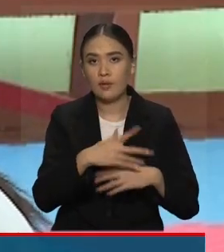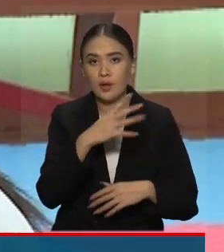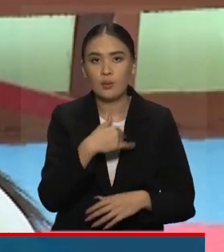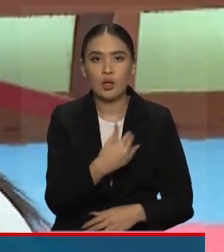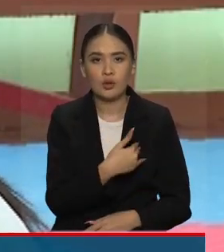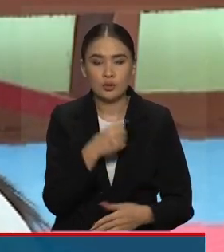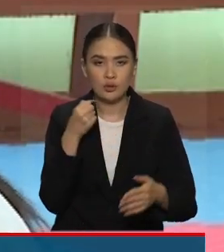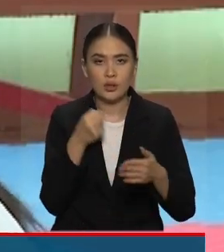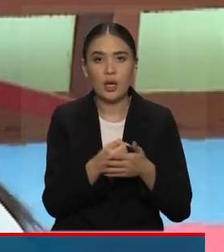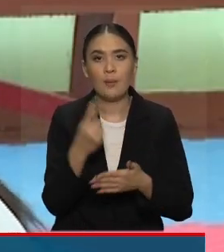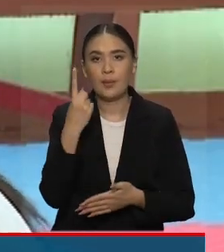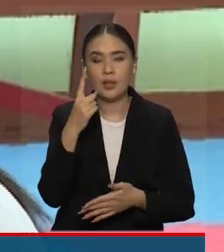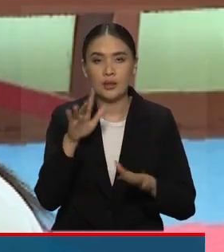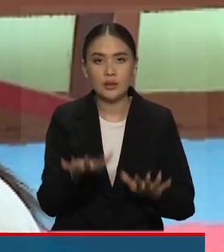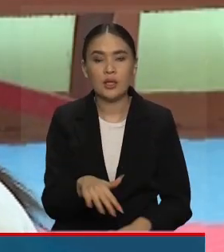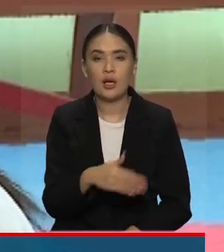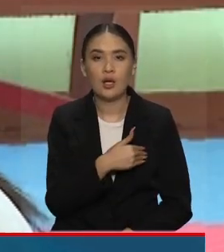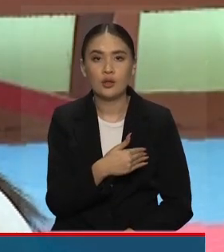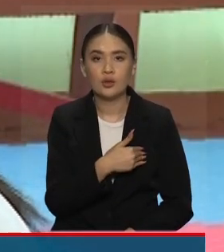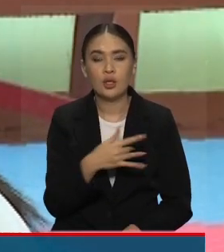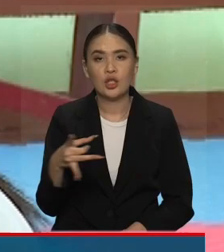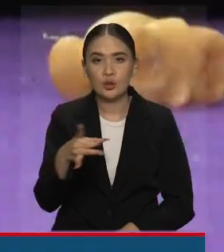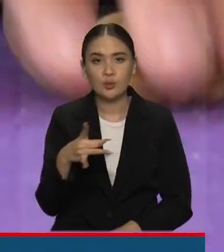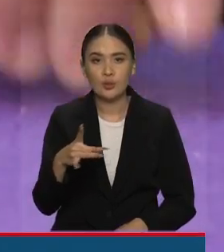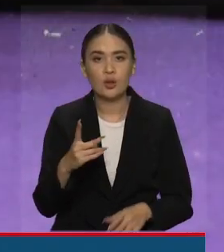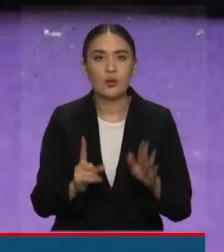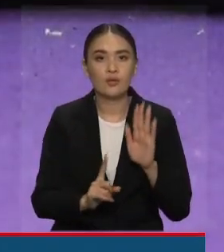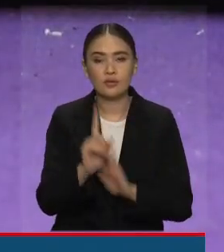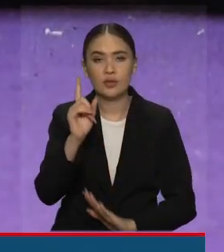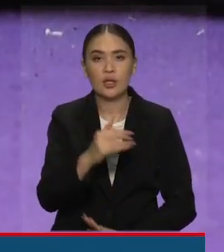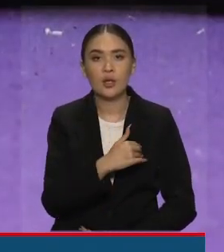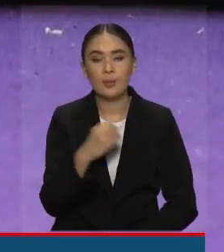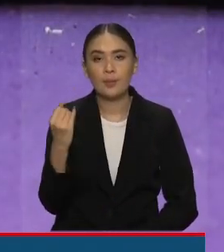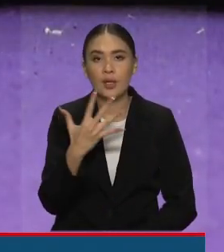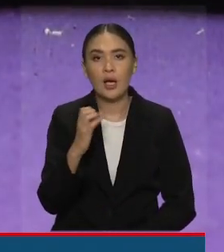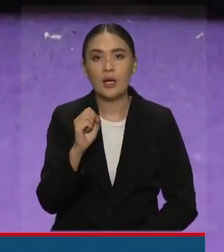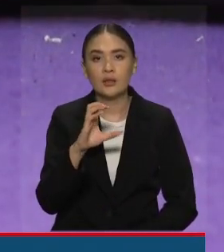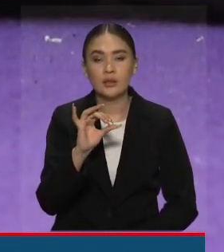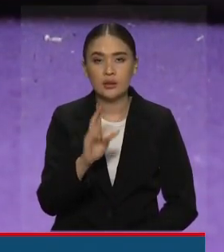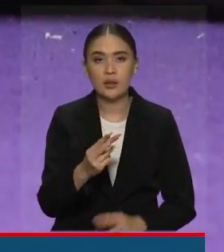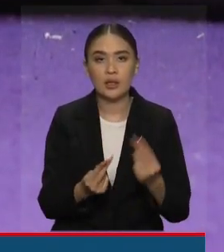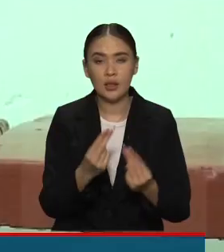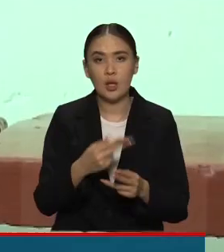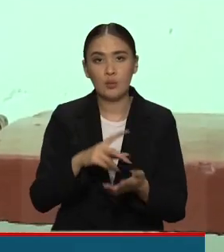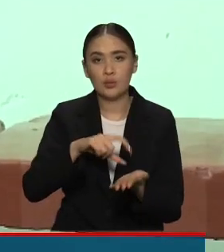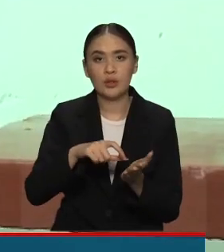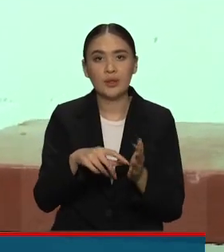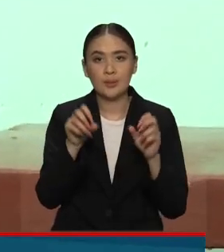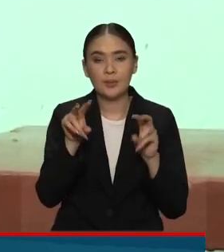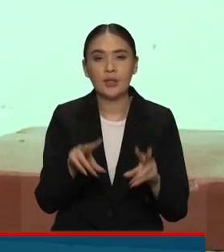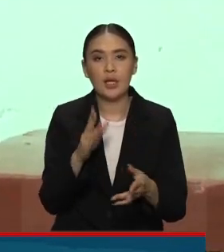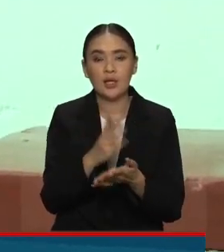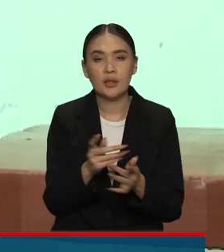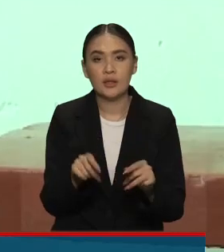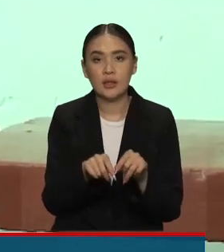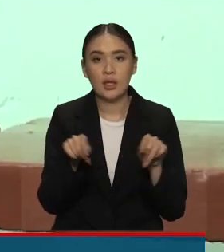жету, бірінші орын алу, облыстықтан республикалыққа шығу. Бес асық ойыны үшін мектепте арнайы бөлме жабдықталып, үйірме ашылған.